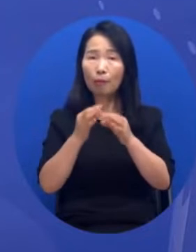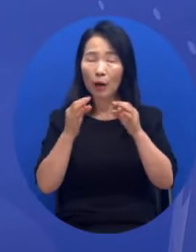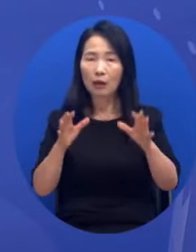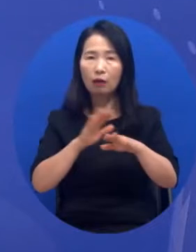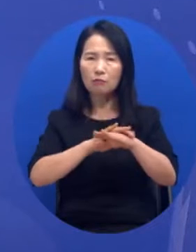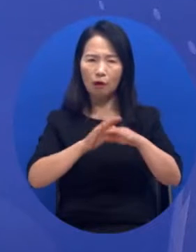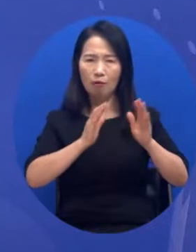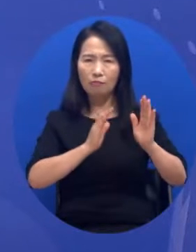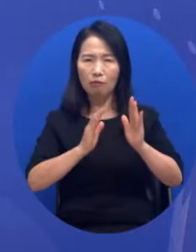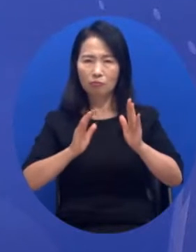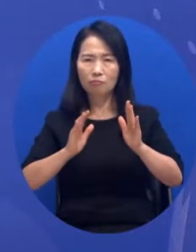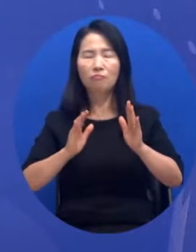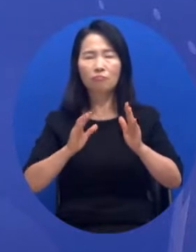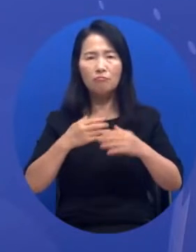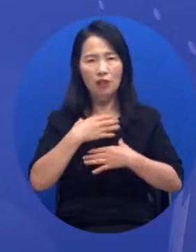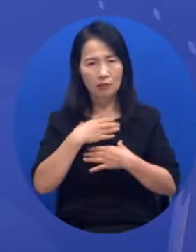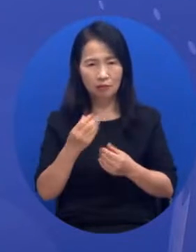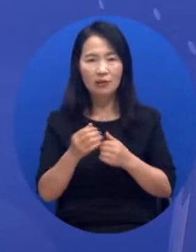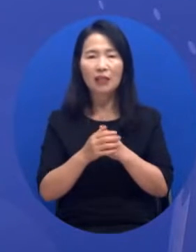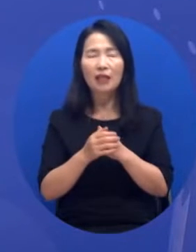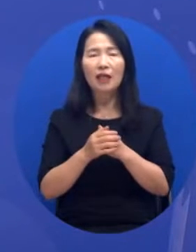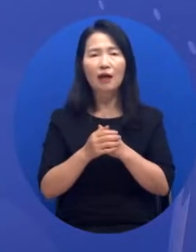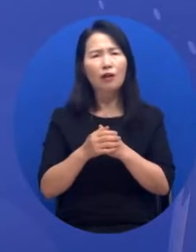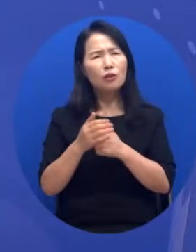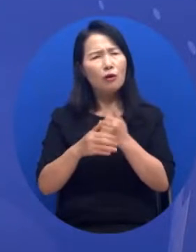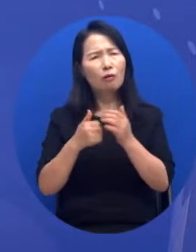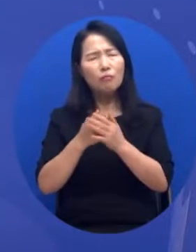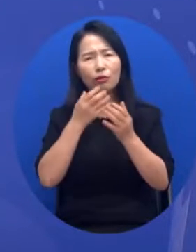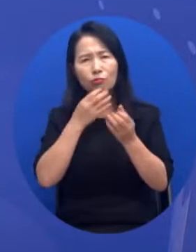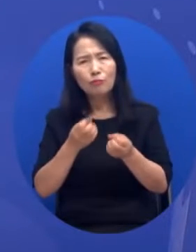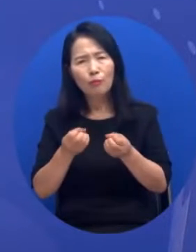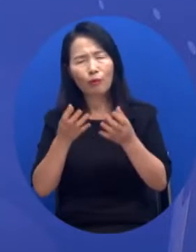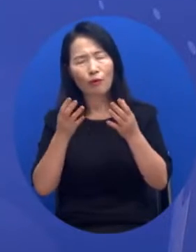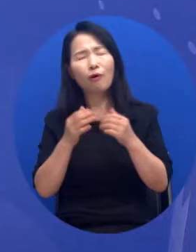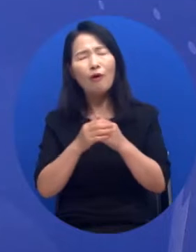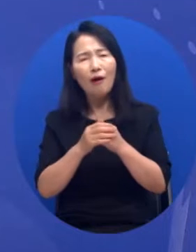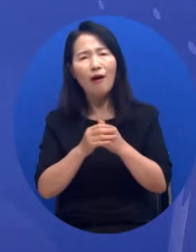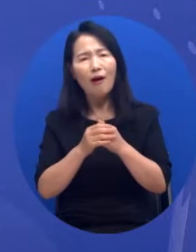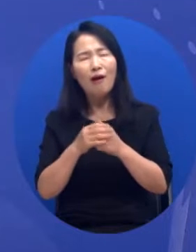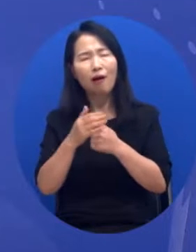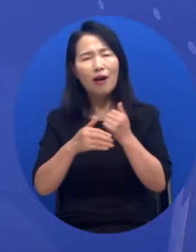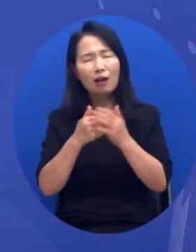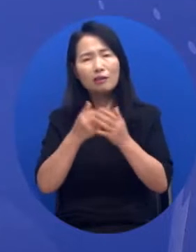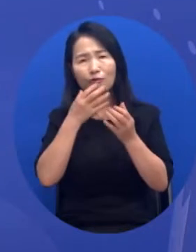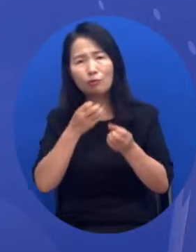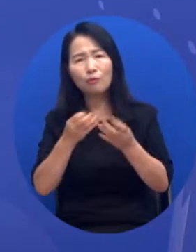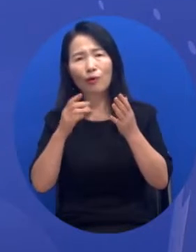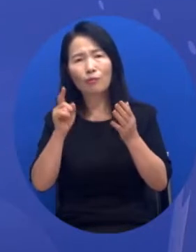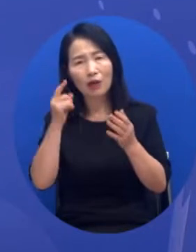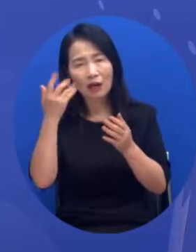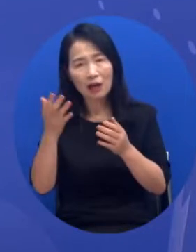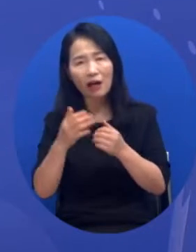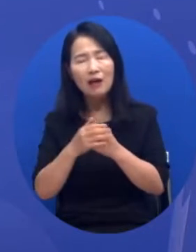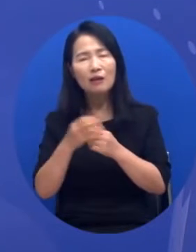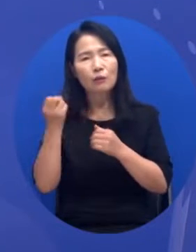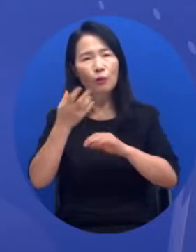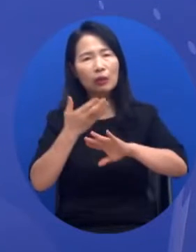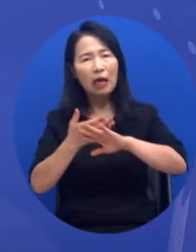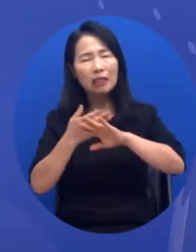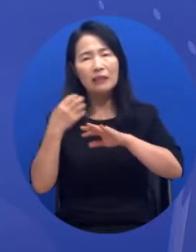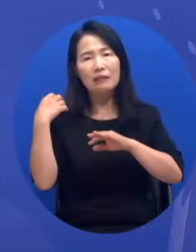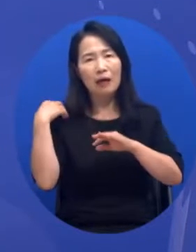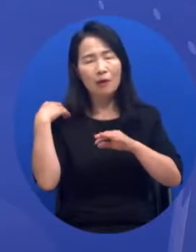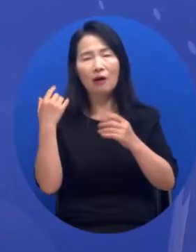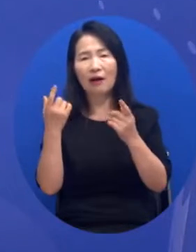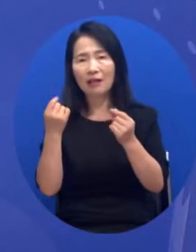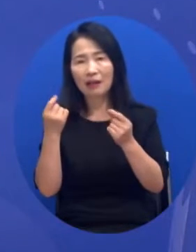정착이 됐어요. 예. 그래서 하나님 축복이 이게 뭐지 해서, 하나님 주신 축복은 또 다른 사명이겠구나. 예. 그래서